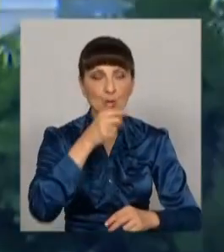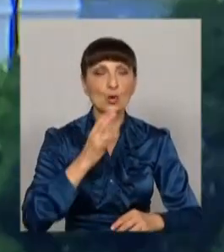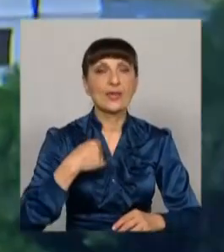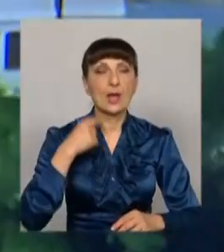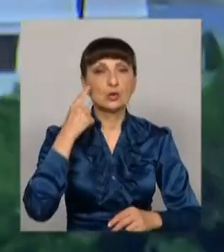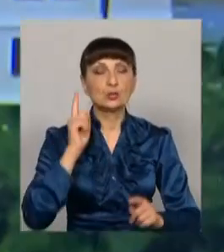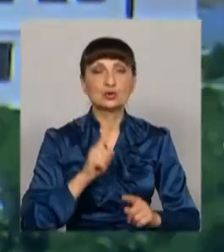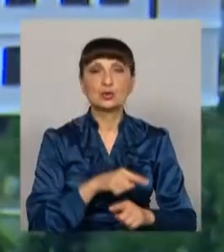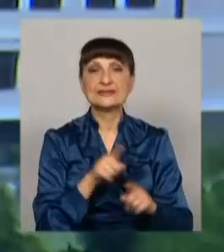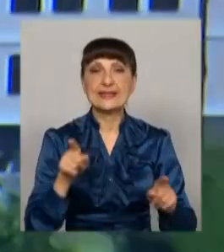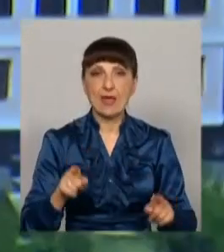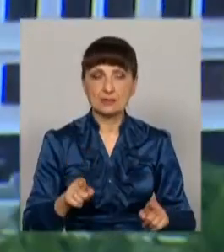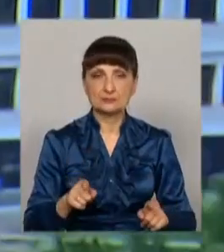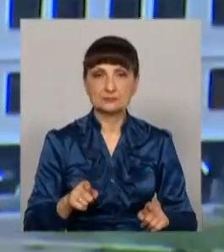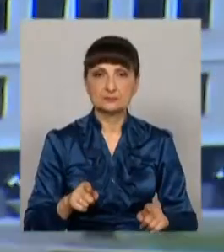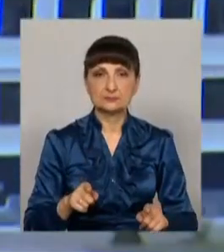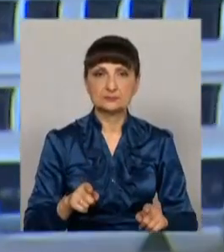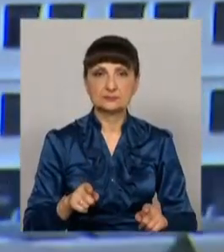вот